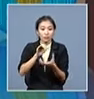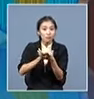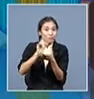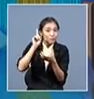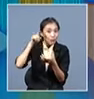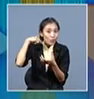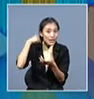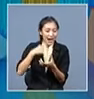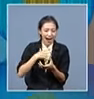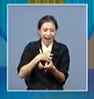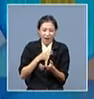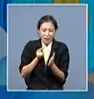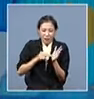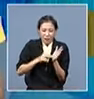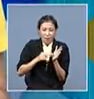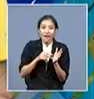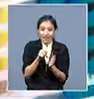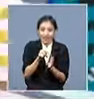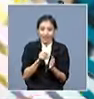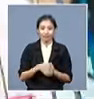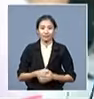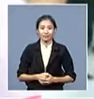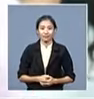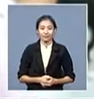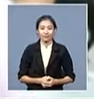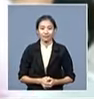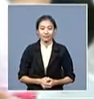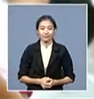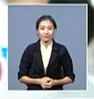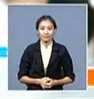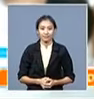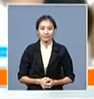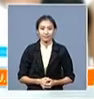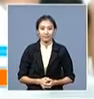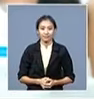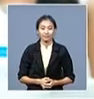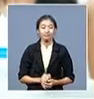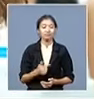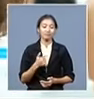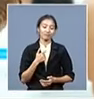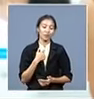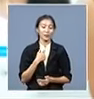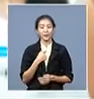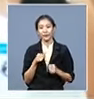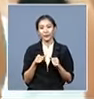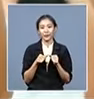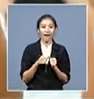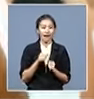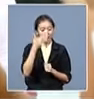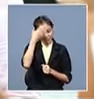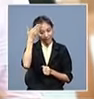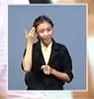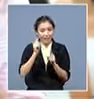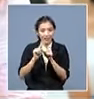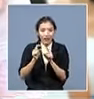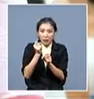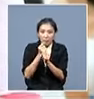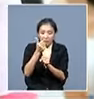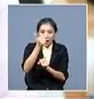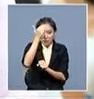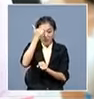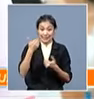ด้วยไปดูกันค่ะ สวัสดีค่ะวันนี้จะแจวหมูเด้งนะฮะน้องพี่จุ๋มปอยเด้งนะฮะโอ๊ยปอยเราอยู่กับกิจก